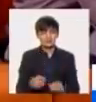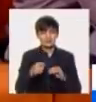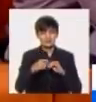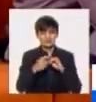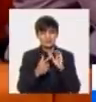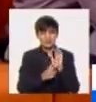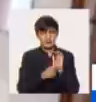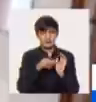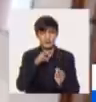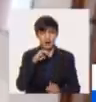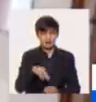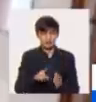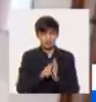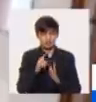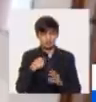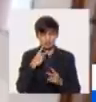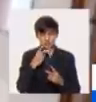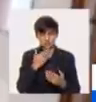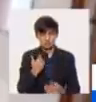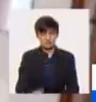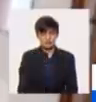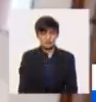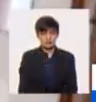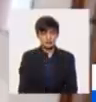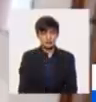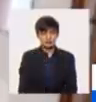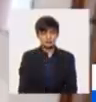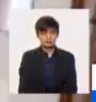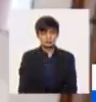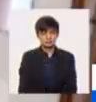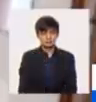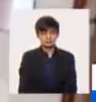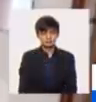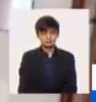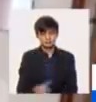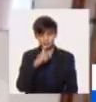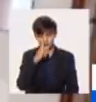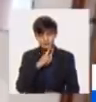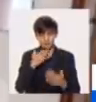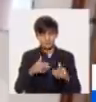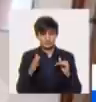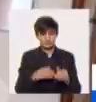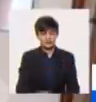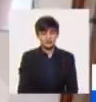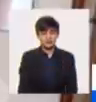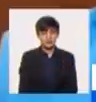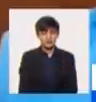17-ші наурыздан бері. Бір айдан асып тұрғанда? Иә, бір айдан асып қалды.